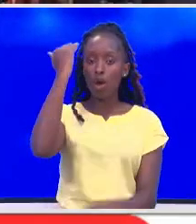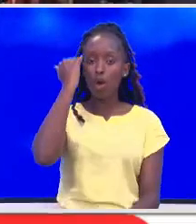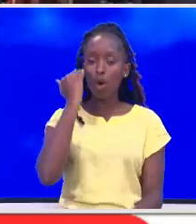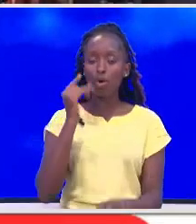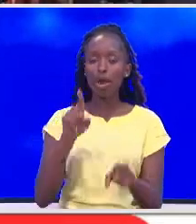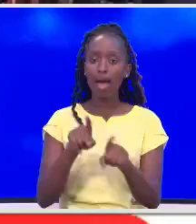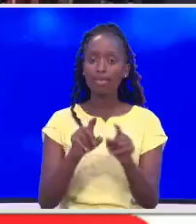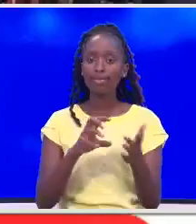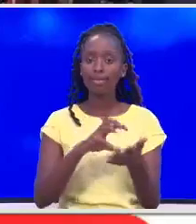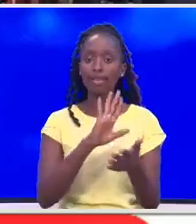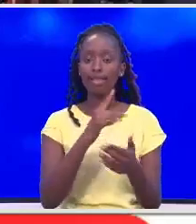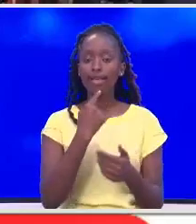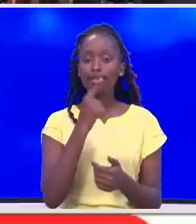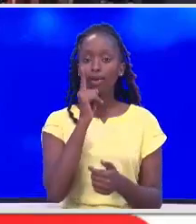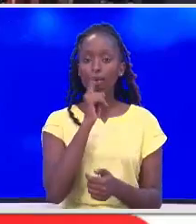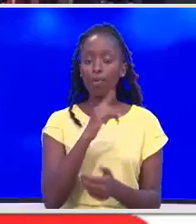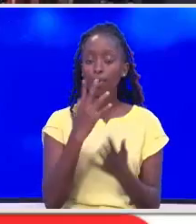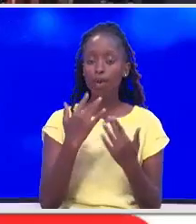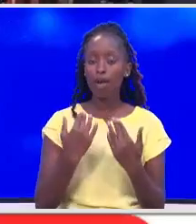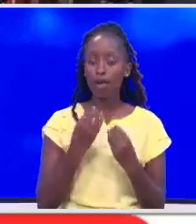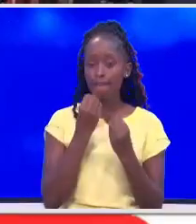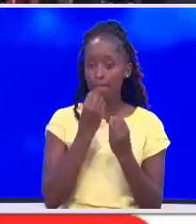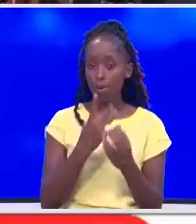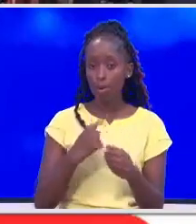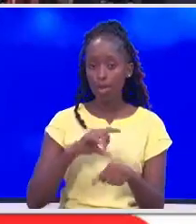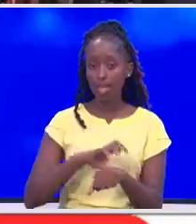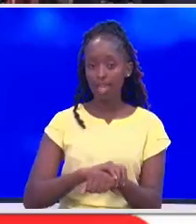kama anavyotuarifu mwanahabari wetu Sheila Chelangat.